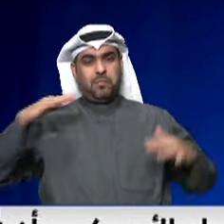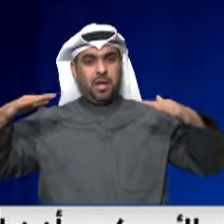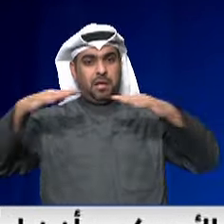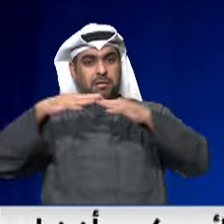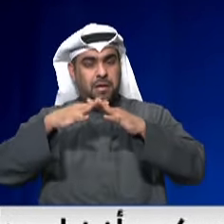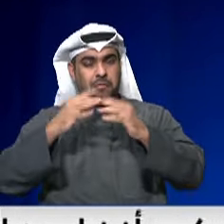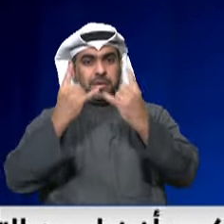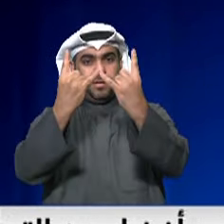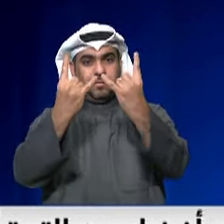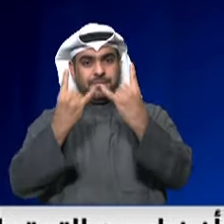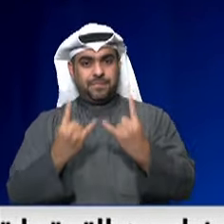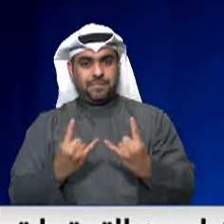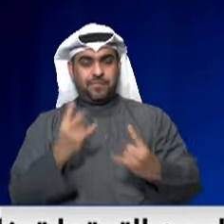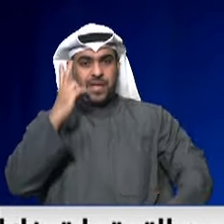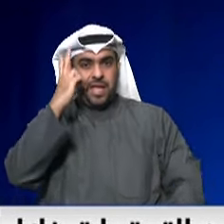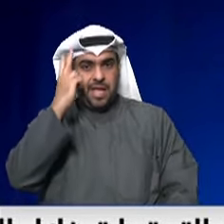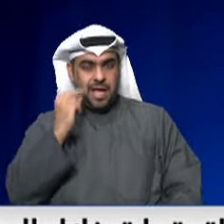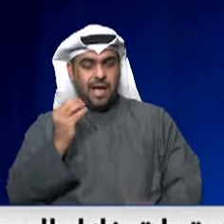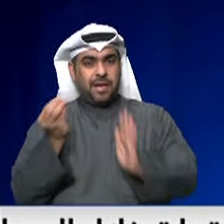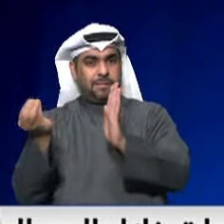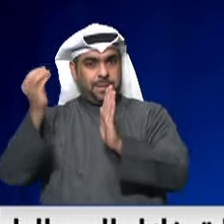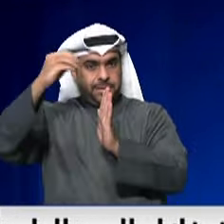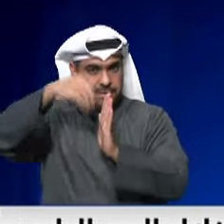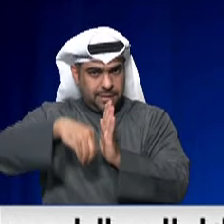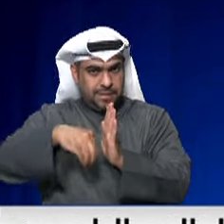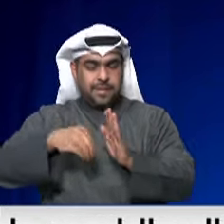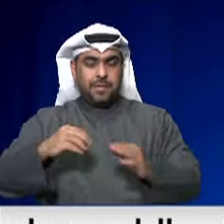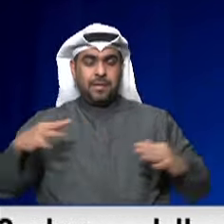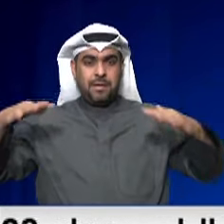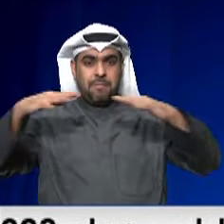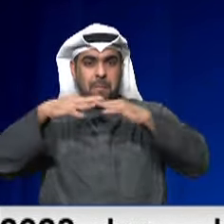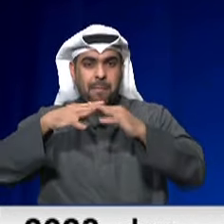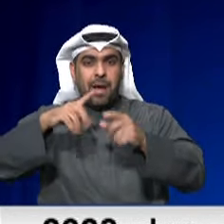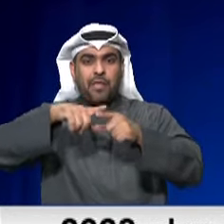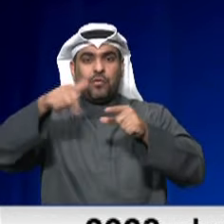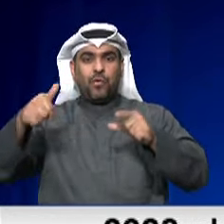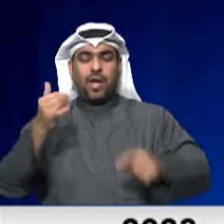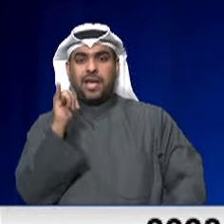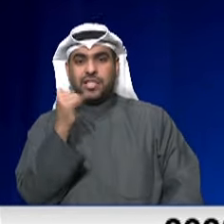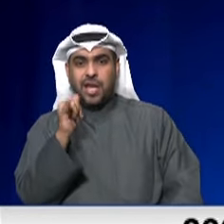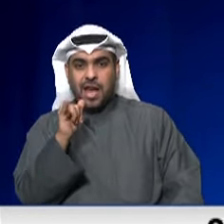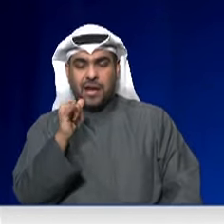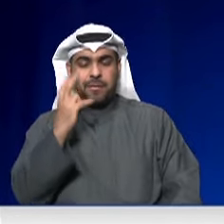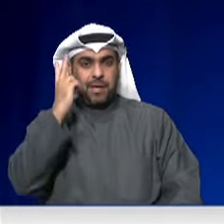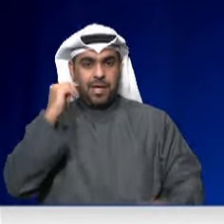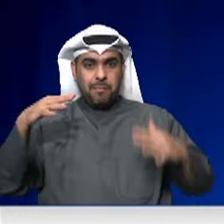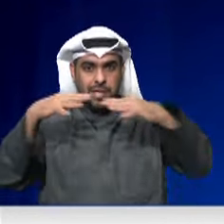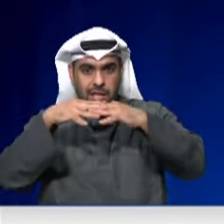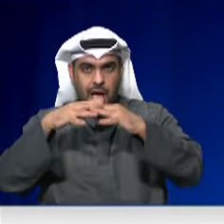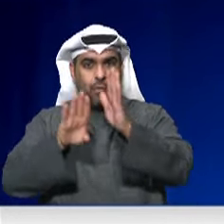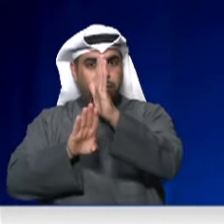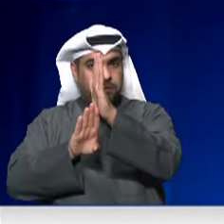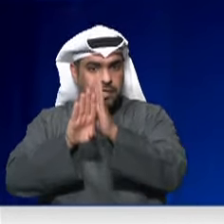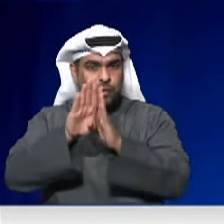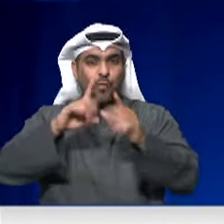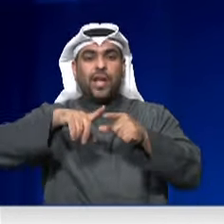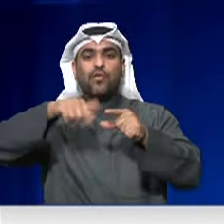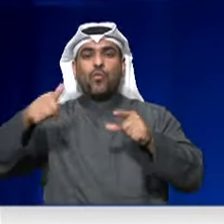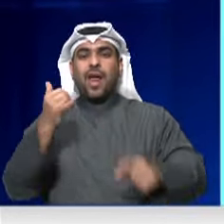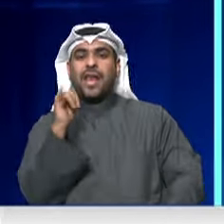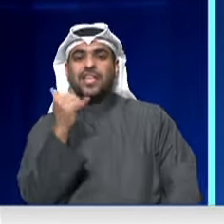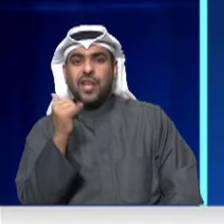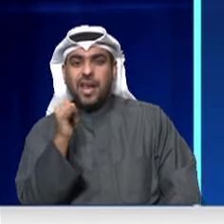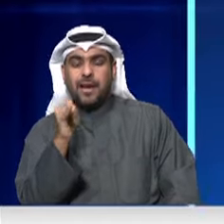ما من شأنه أن يعزز مسيرة العمل الخليجي المشترك نحو مزيد من التضامن والترابط في إطار